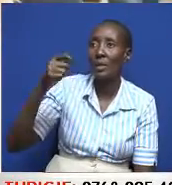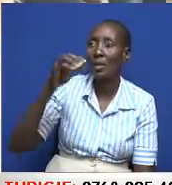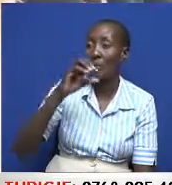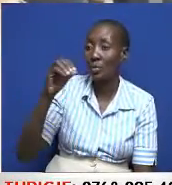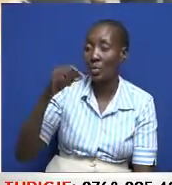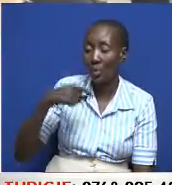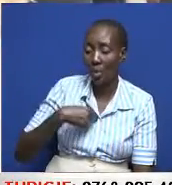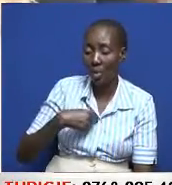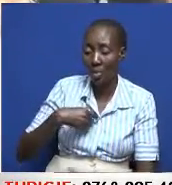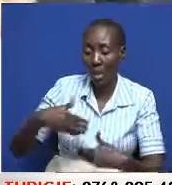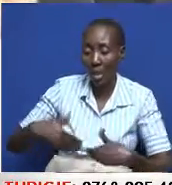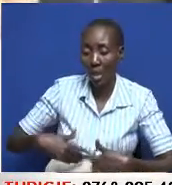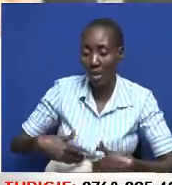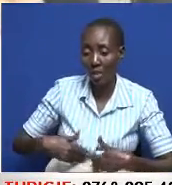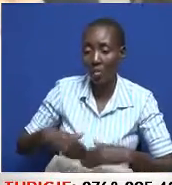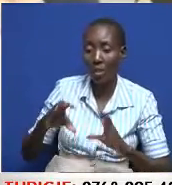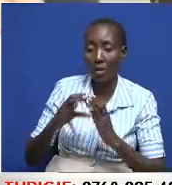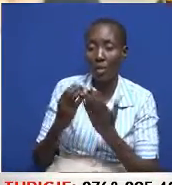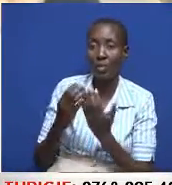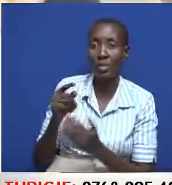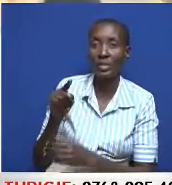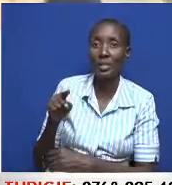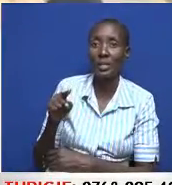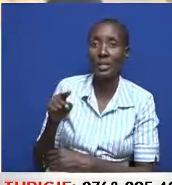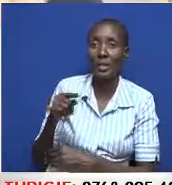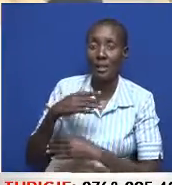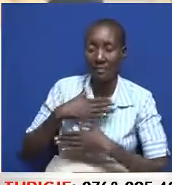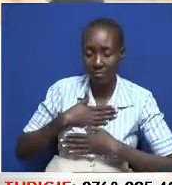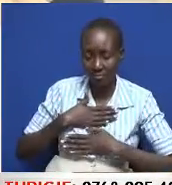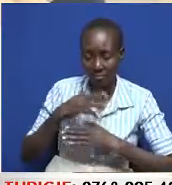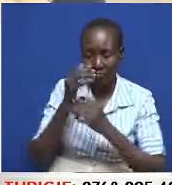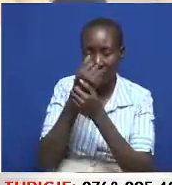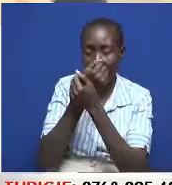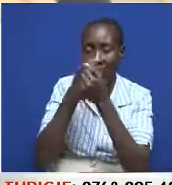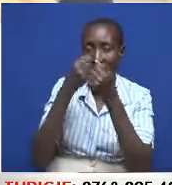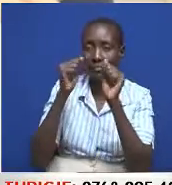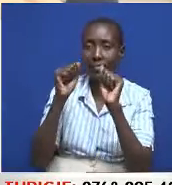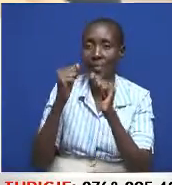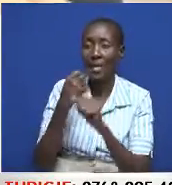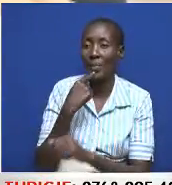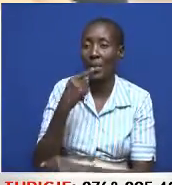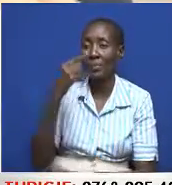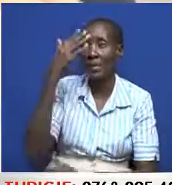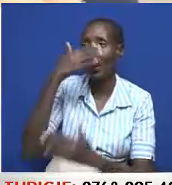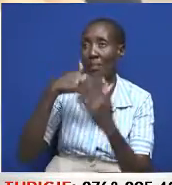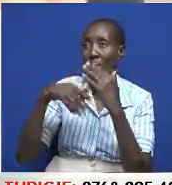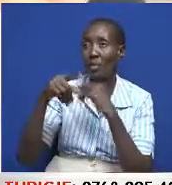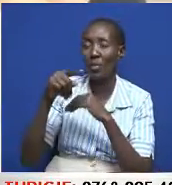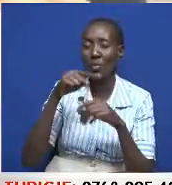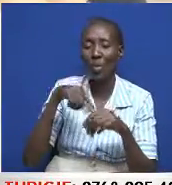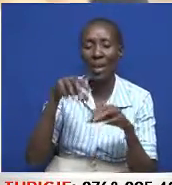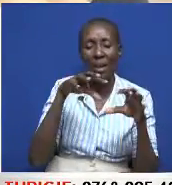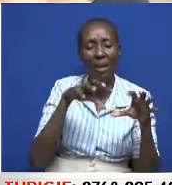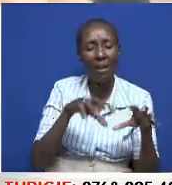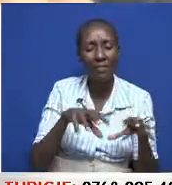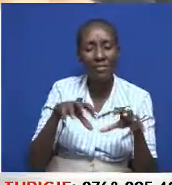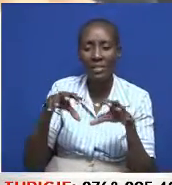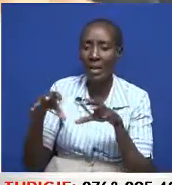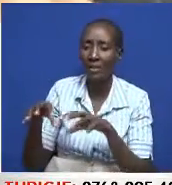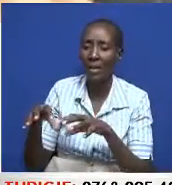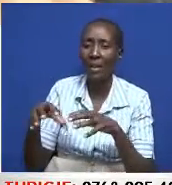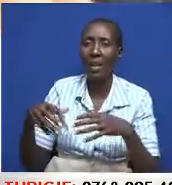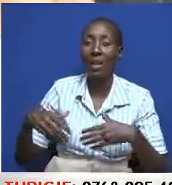hii jamii. Na Bwana Rais, naweza kuja mbele yako wakati huu nikikwambia tunaumia sana kama vijana.